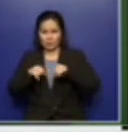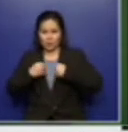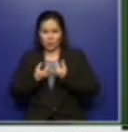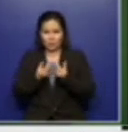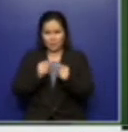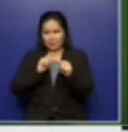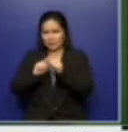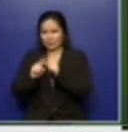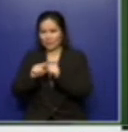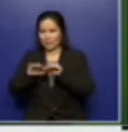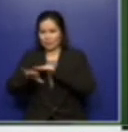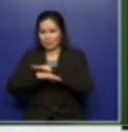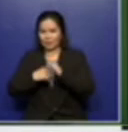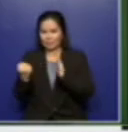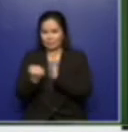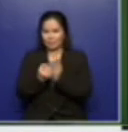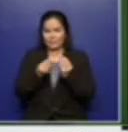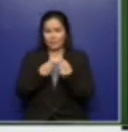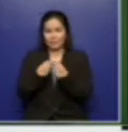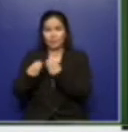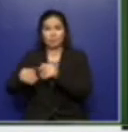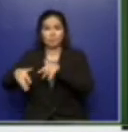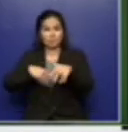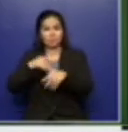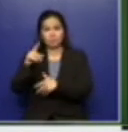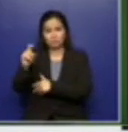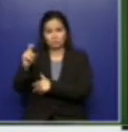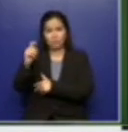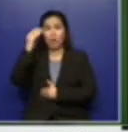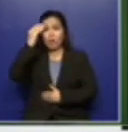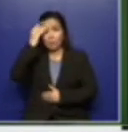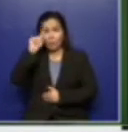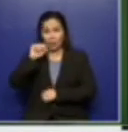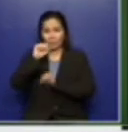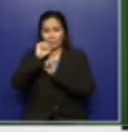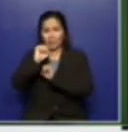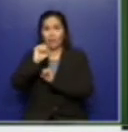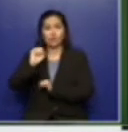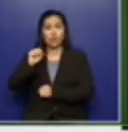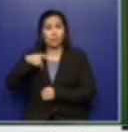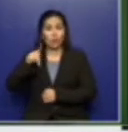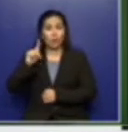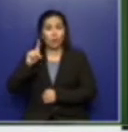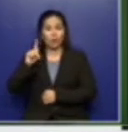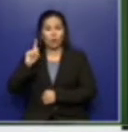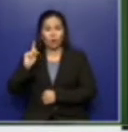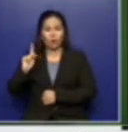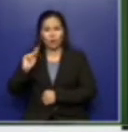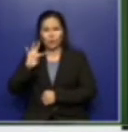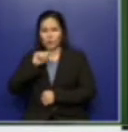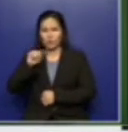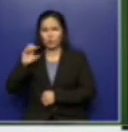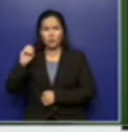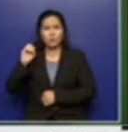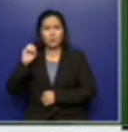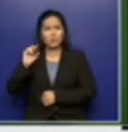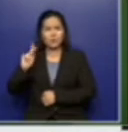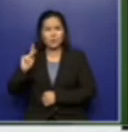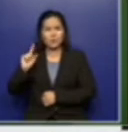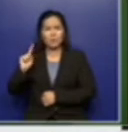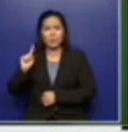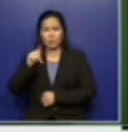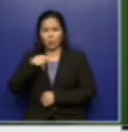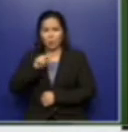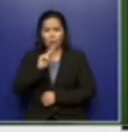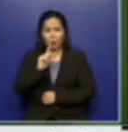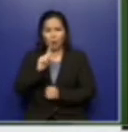ารสิทธิ์ให้แก่ชาวบ้านได้เพราะการประกาศพระราชกิจฎีกาท่านไม่ได้กันเขตชุมชน